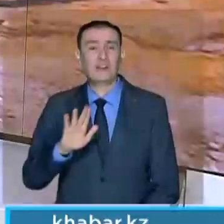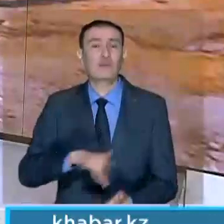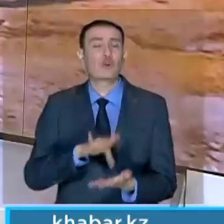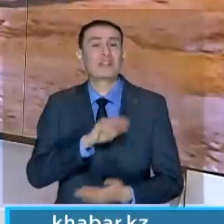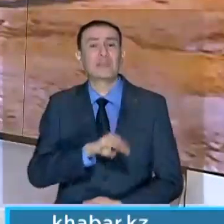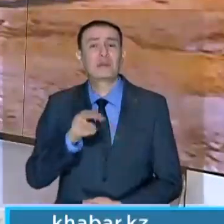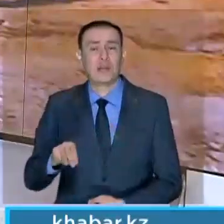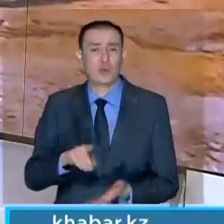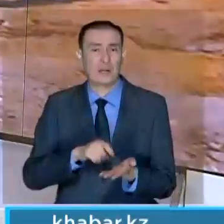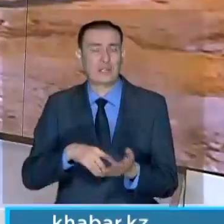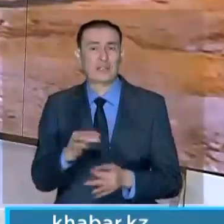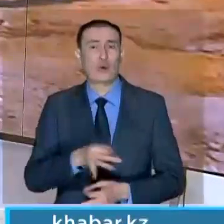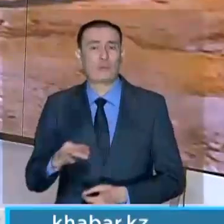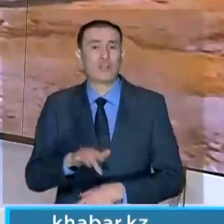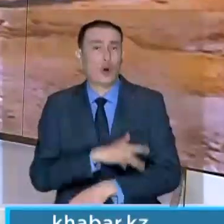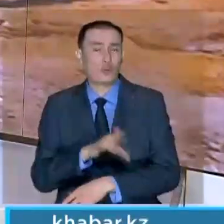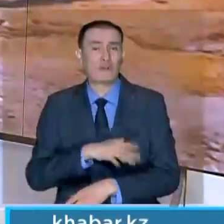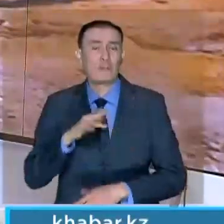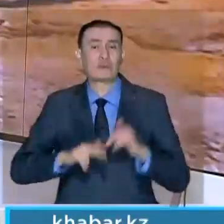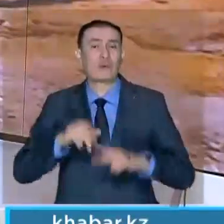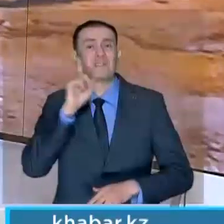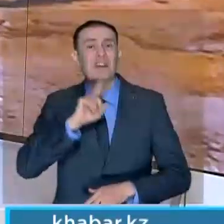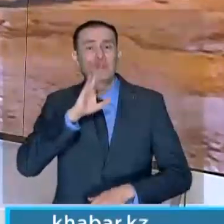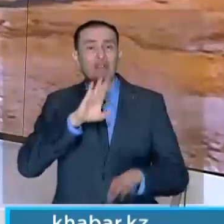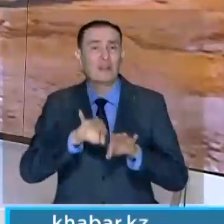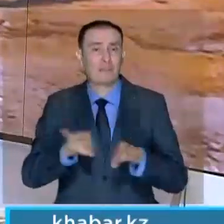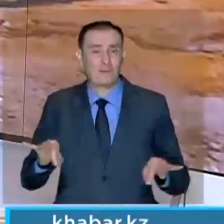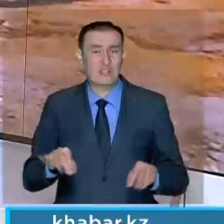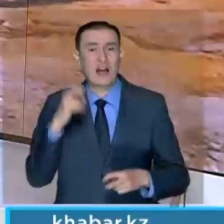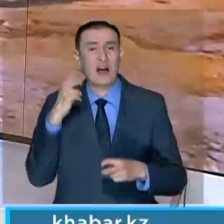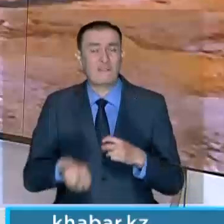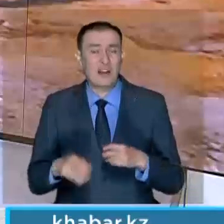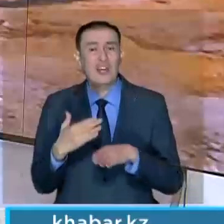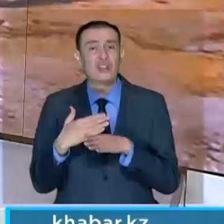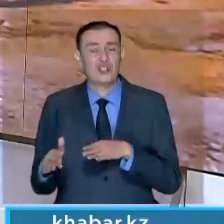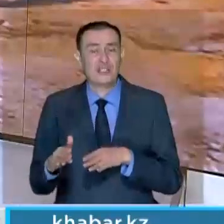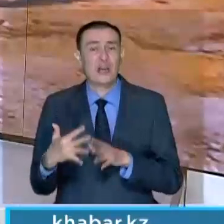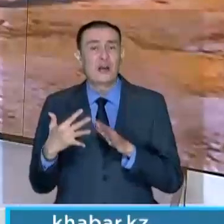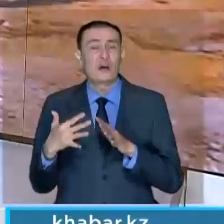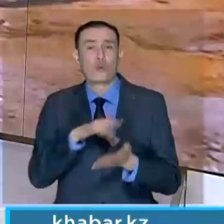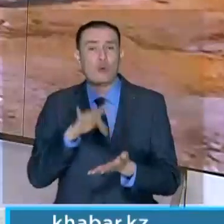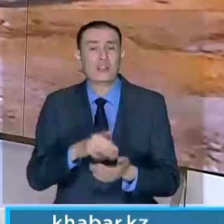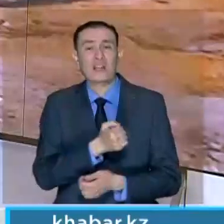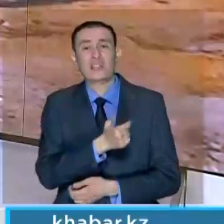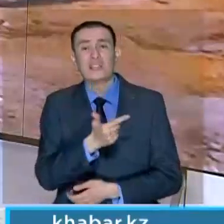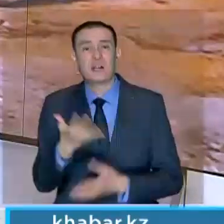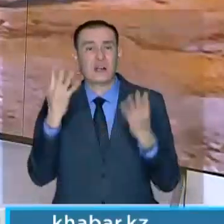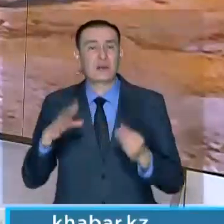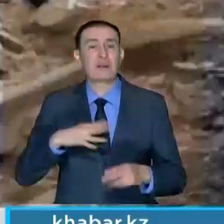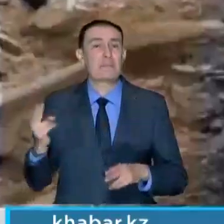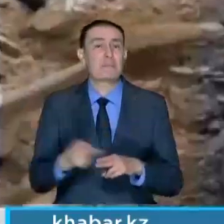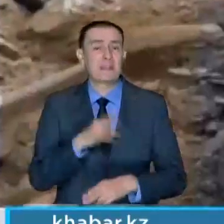городе Темиртау Карагандинской области. Коммунальщики проложили временный водопровод. Из-за аварии часть населенного пункта несколько суток была без